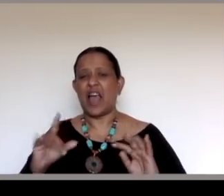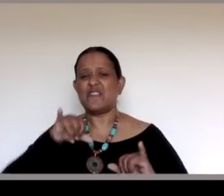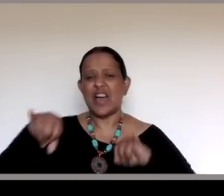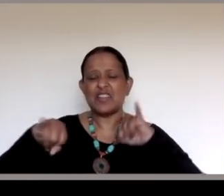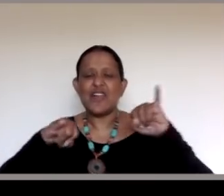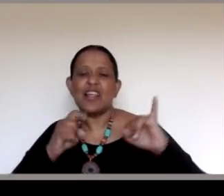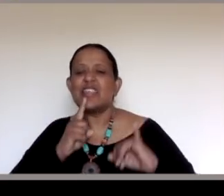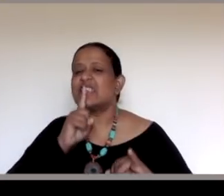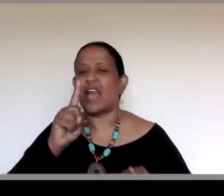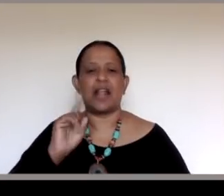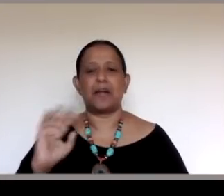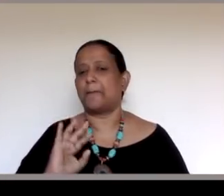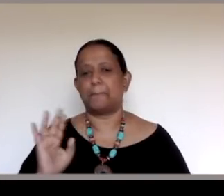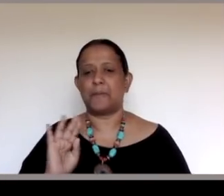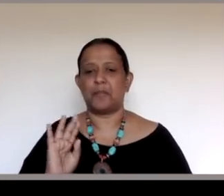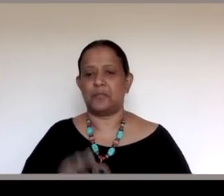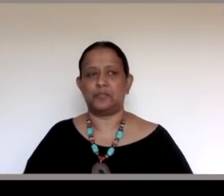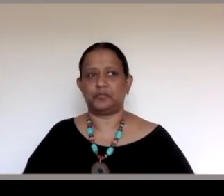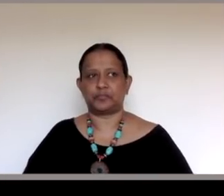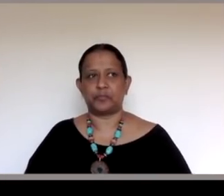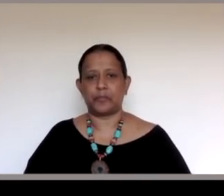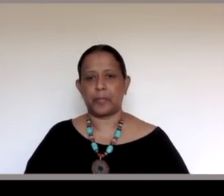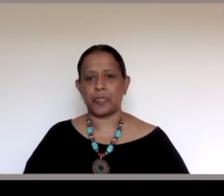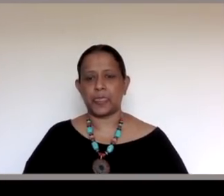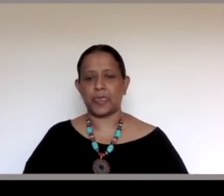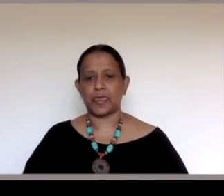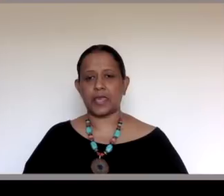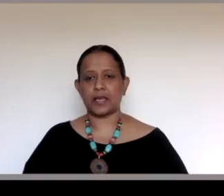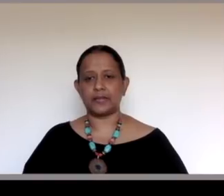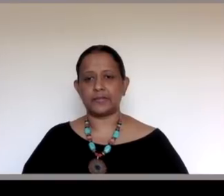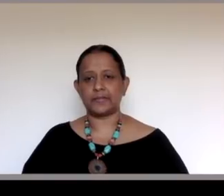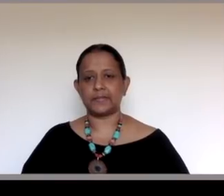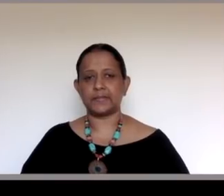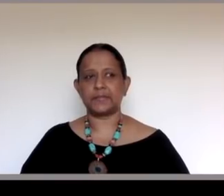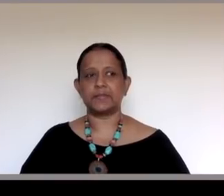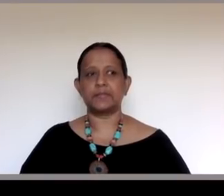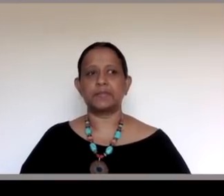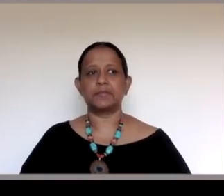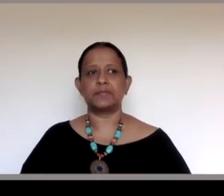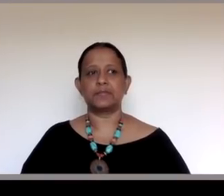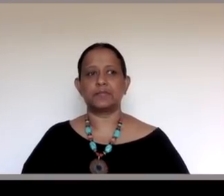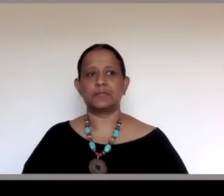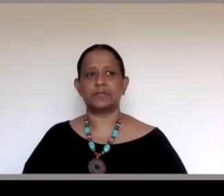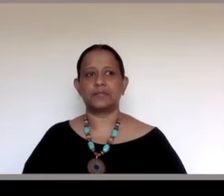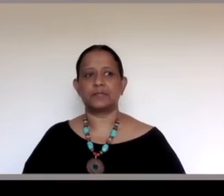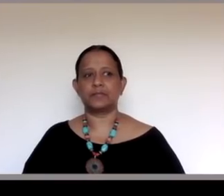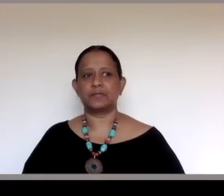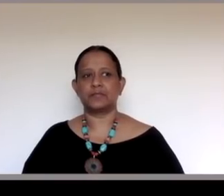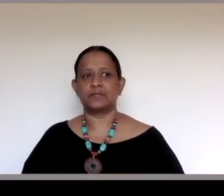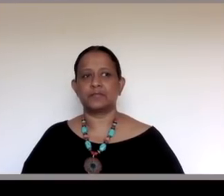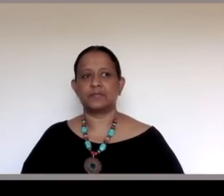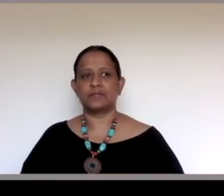கணவனை தாழ்மையுள்ளவனாக்குவதும் உங்களுடைய பொறுப்பு அல்ல ஏ தேவியன் வஹன்சிட ஐதி காரியம் அது தேவனுக்கு சொந்தமான ஒரு விடயம்